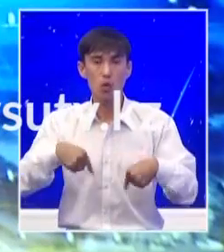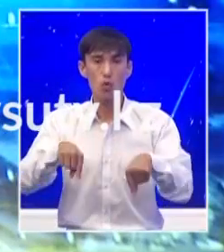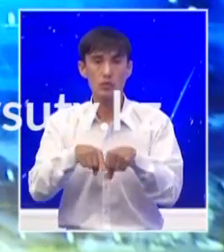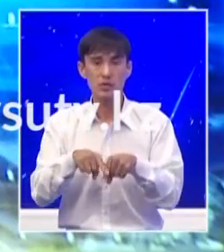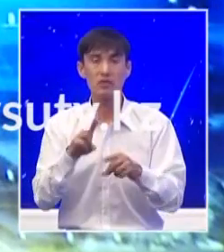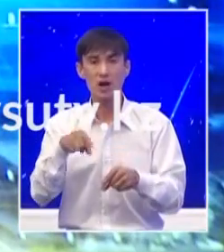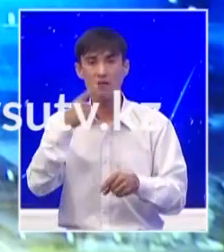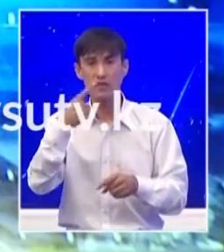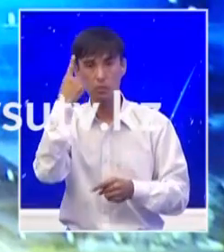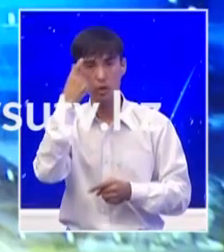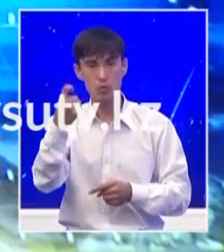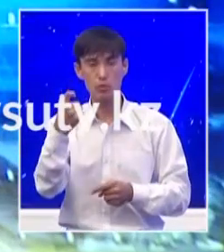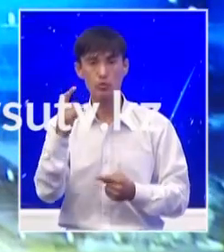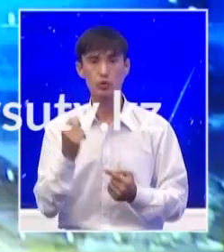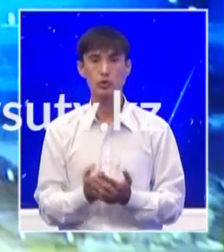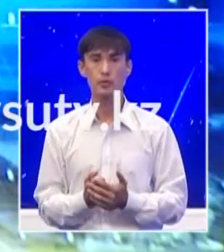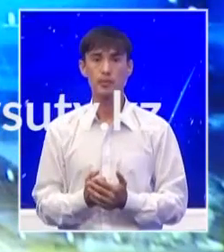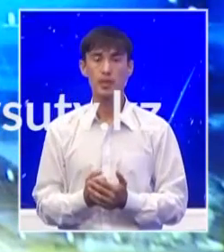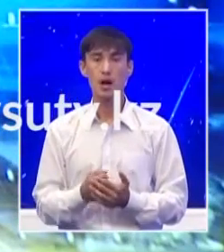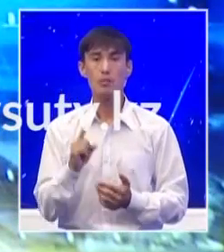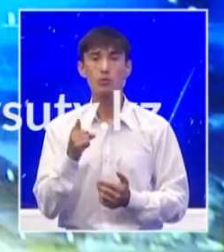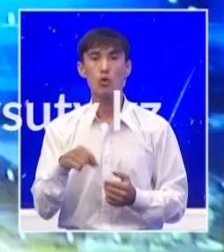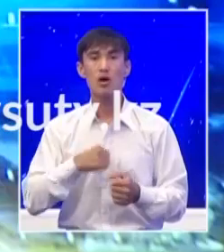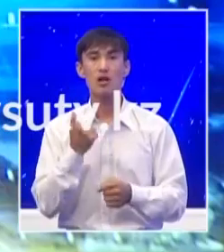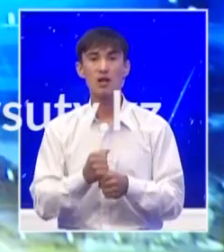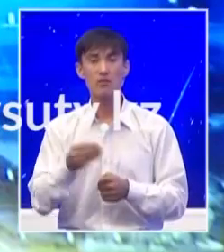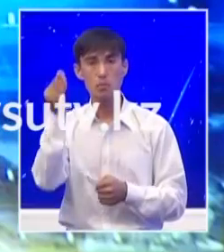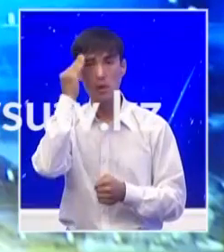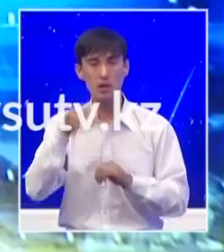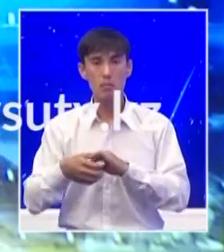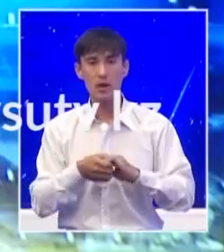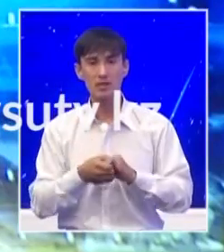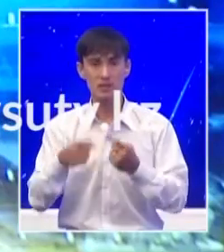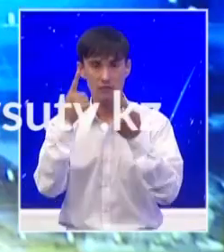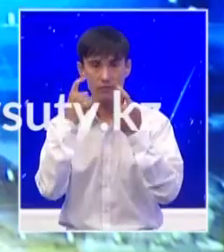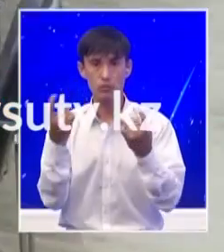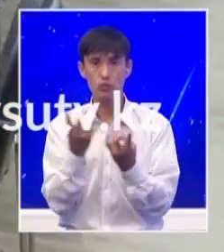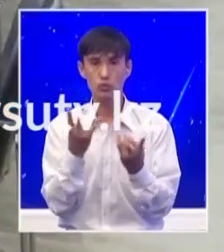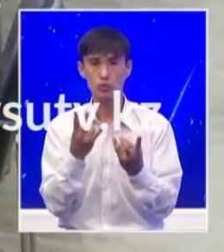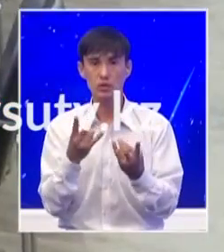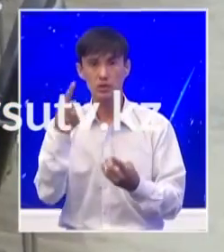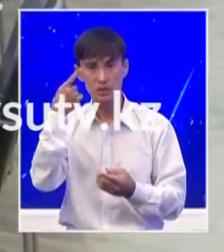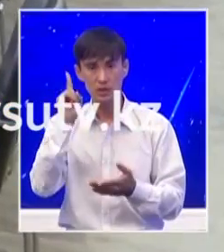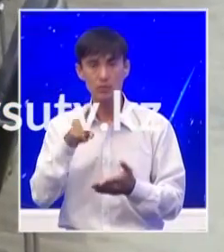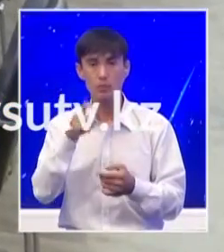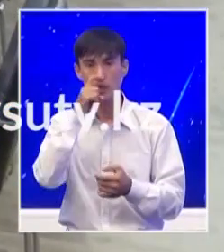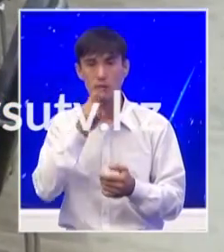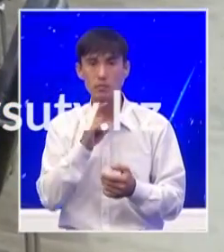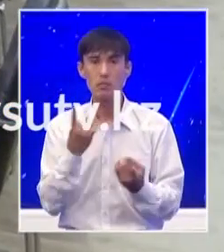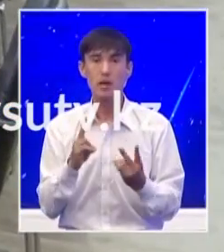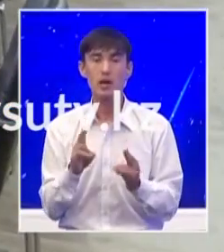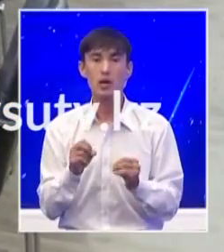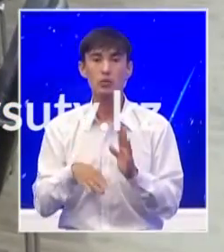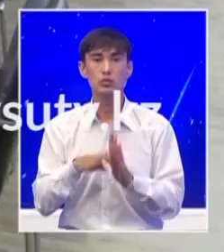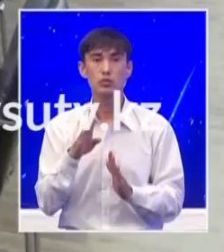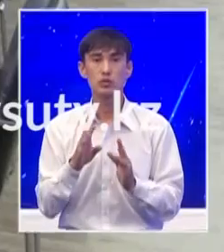говорится, предупрежден – значит вооружен. А потому главный метод борьбы – осведомленность. Как показывает статистика, многие оказываются